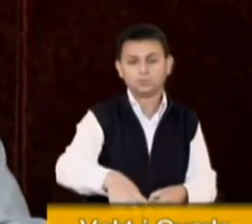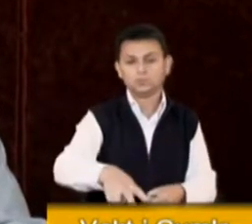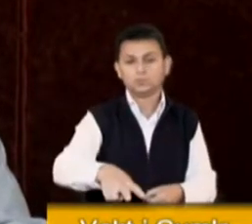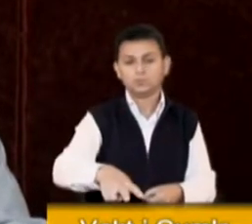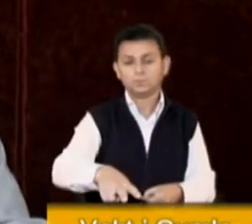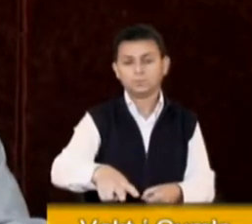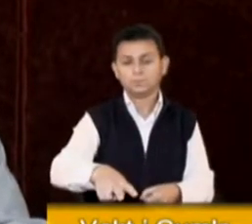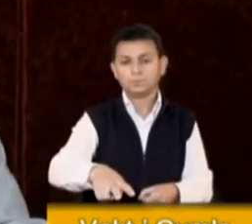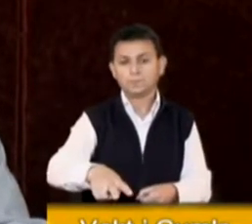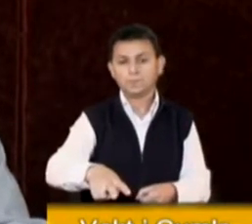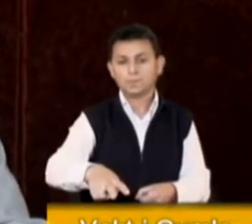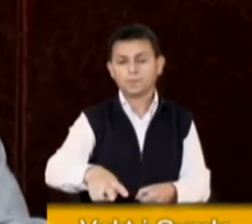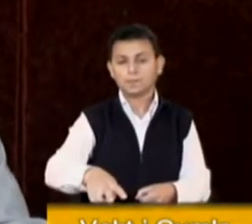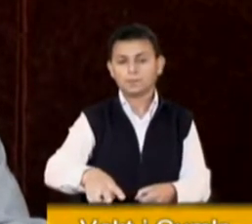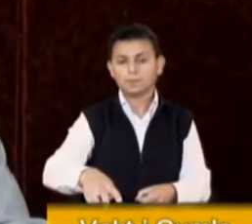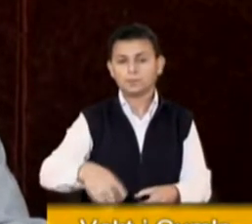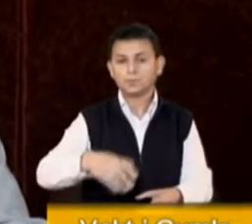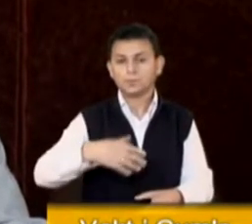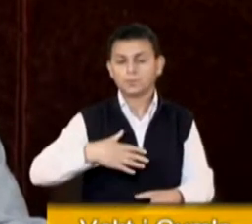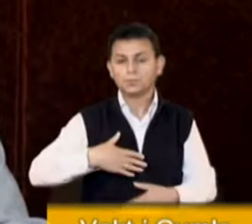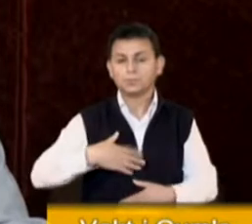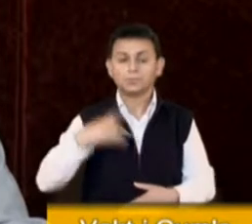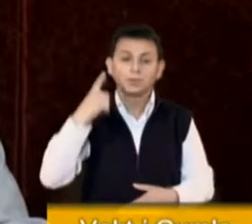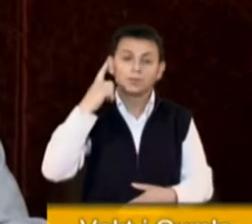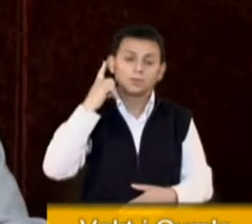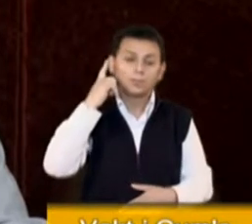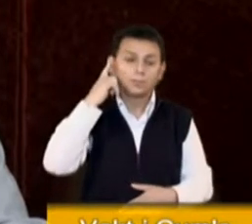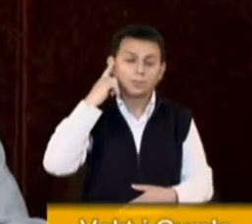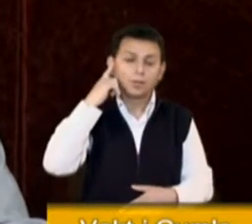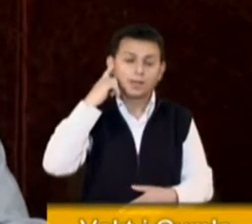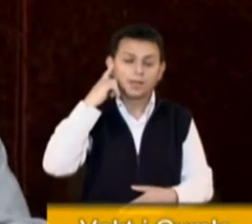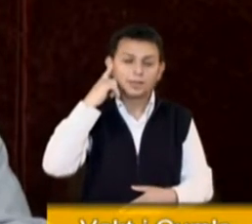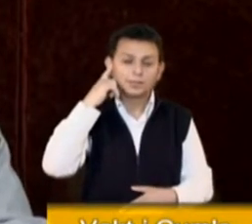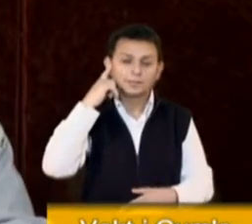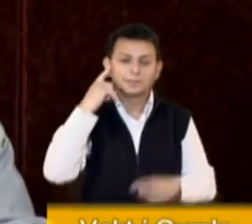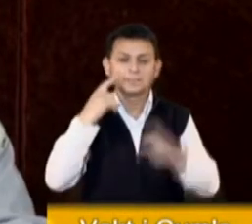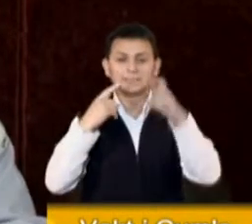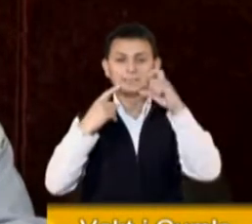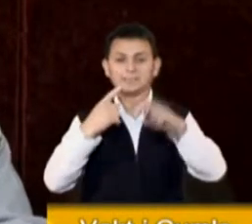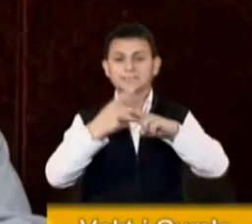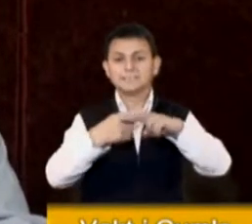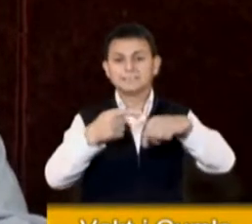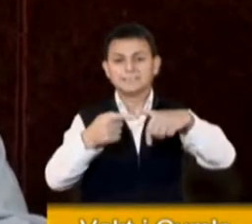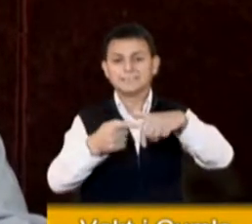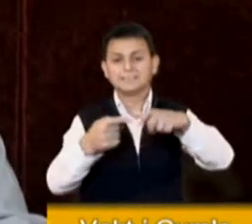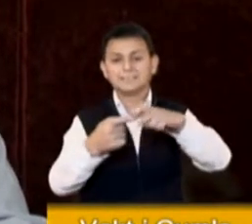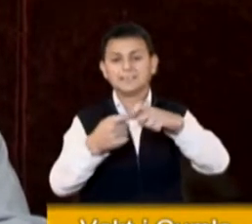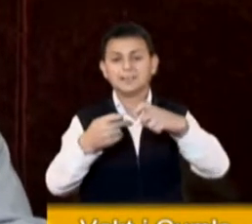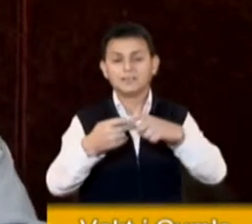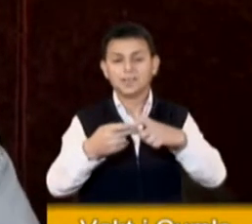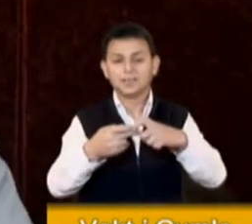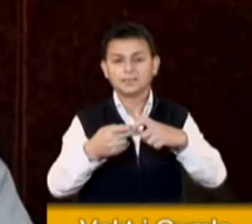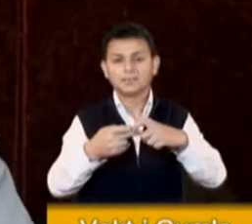bizim meşhur olarak söylediğimiz ismiyle Cafer-i Tayyar,